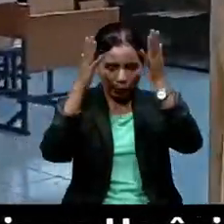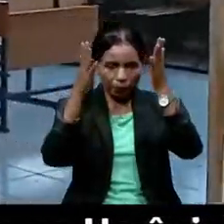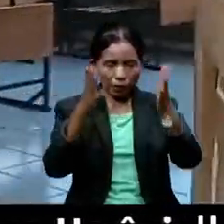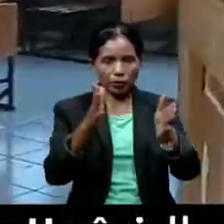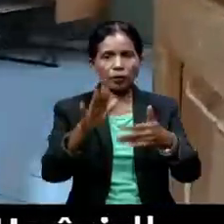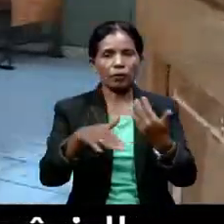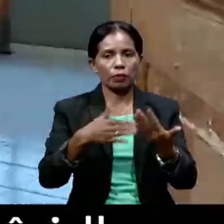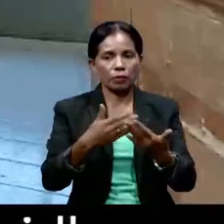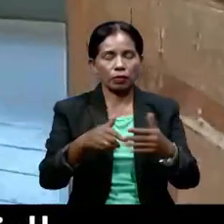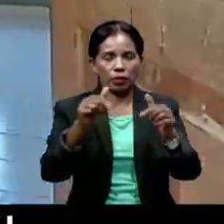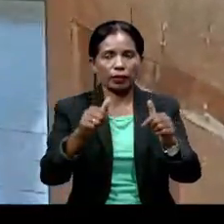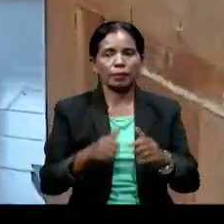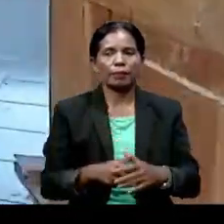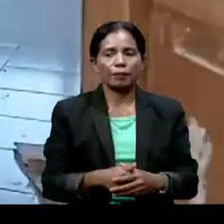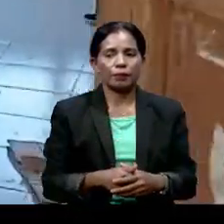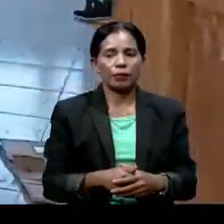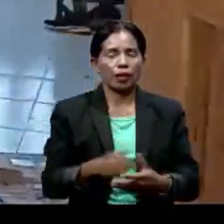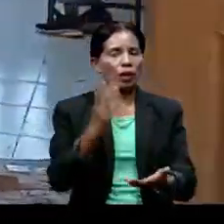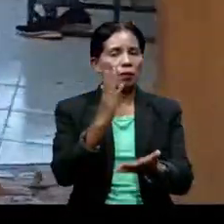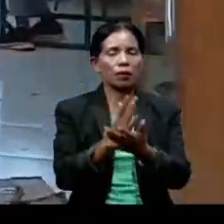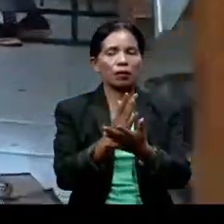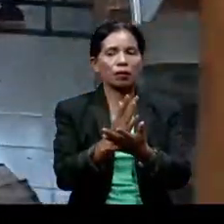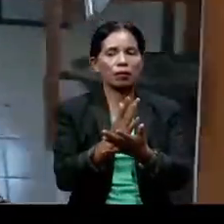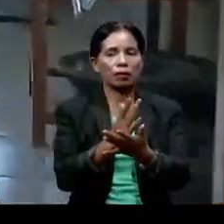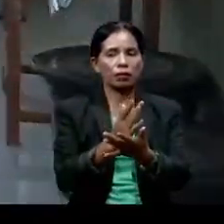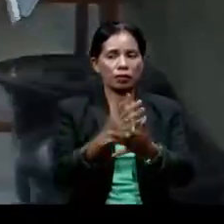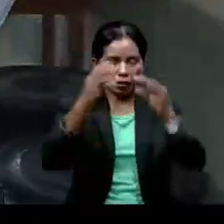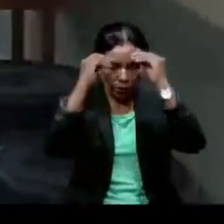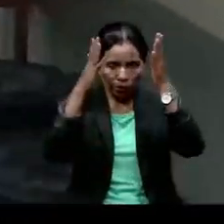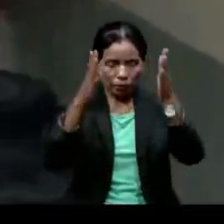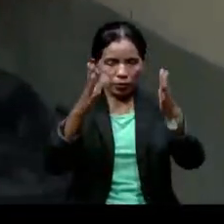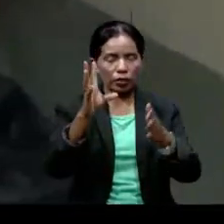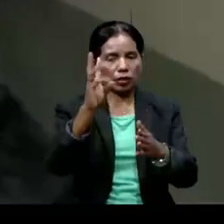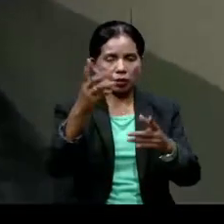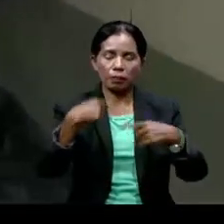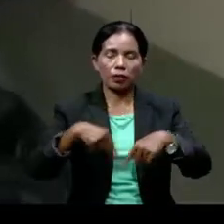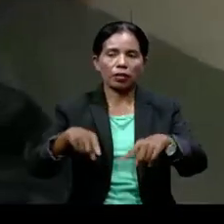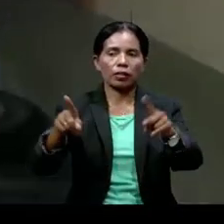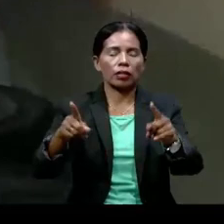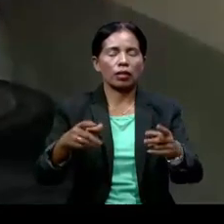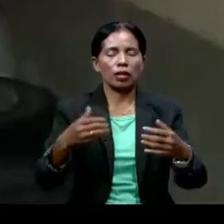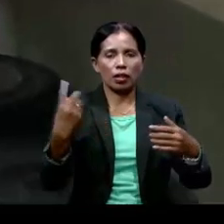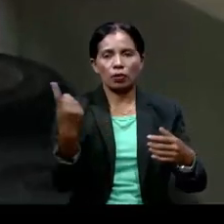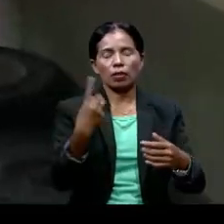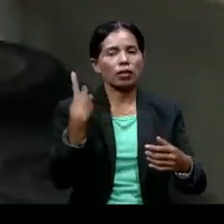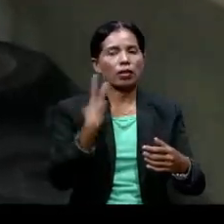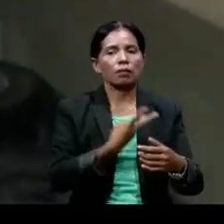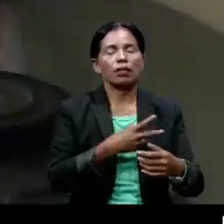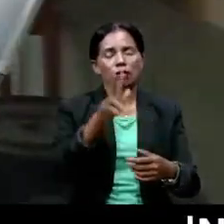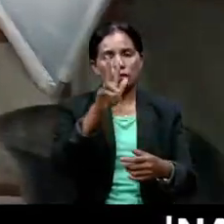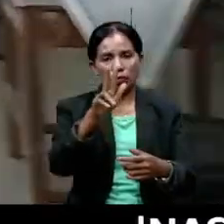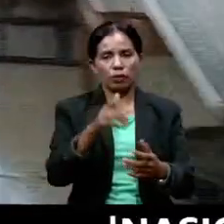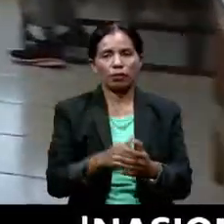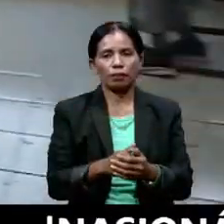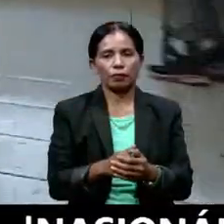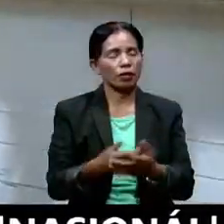sirane aha para tiene ma be profesor nainem batia hela aminen turu de Semamuk